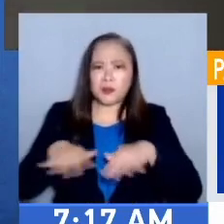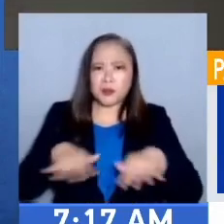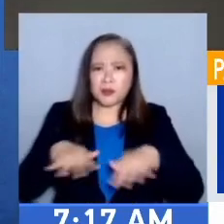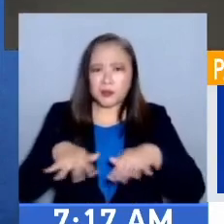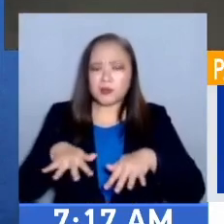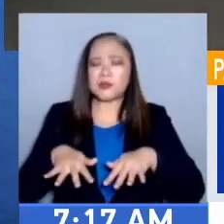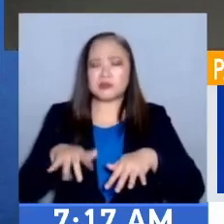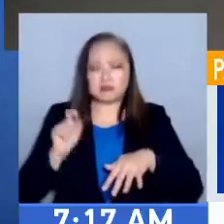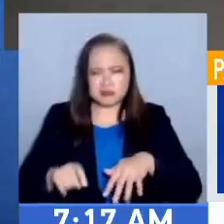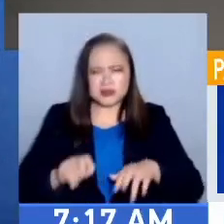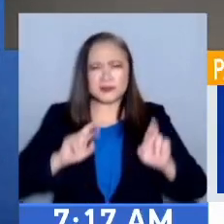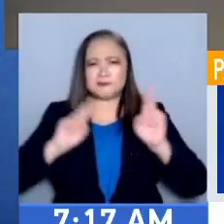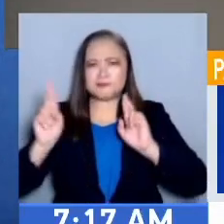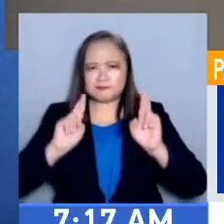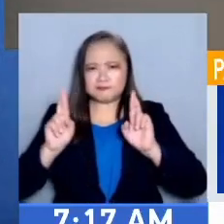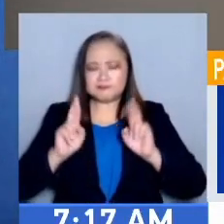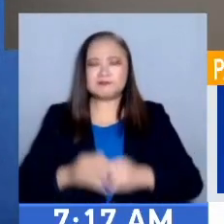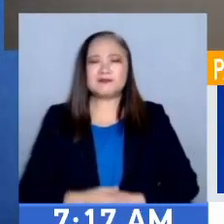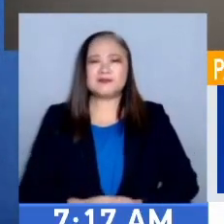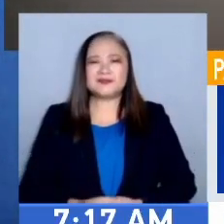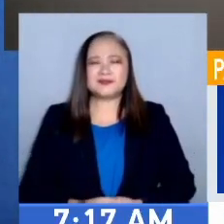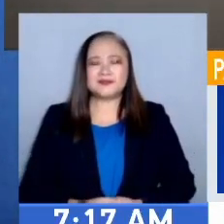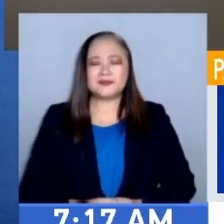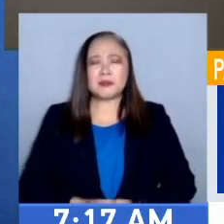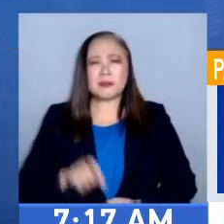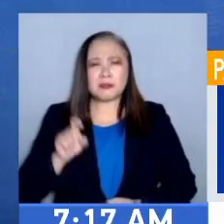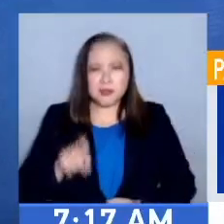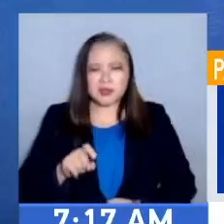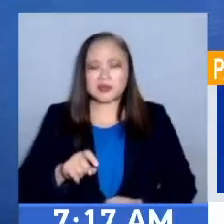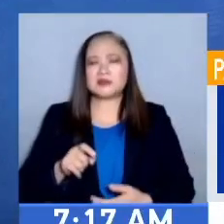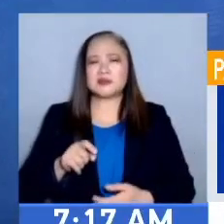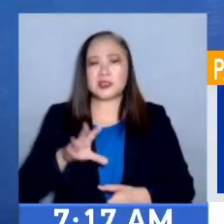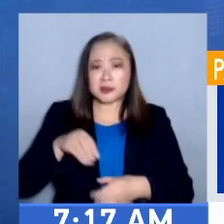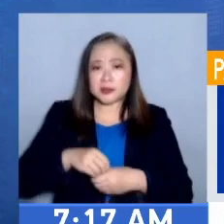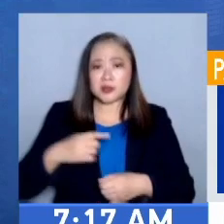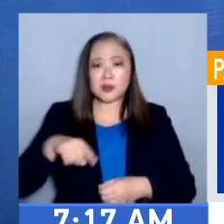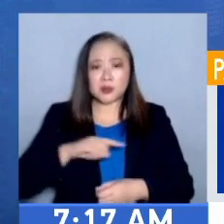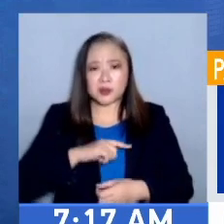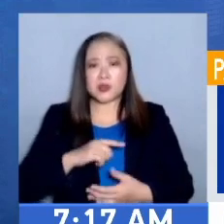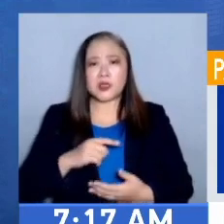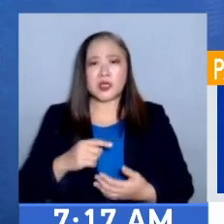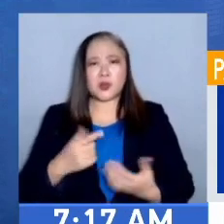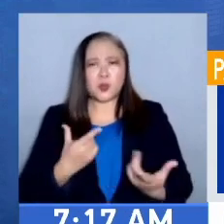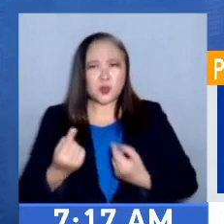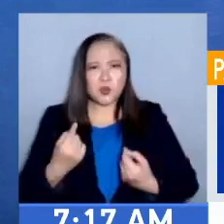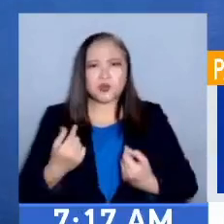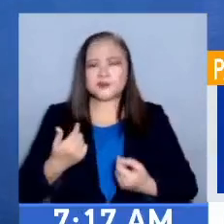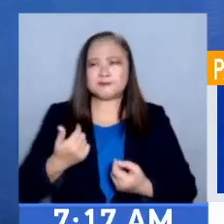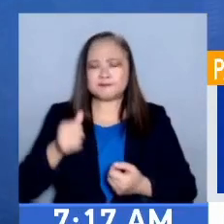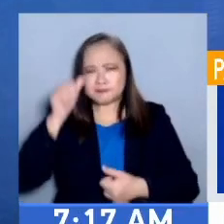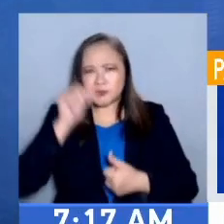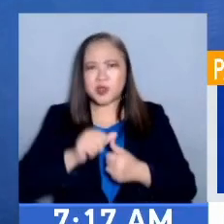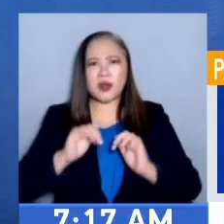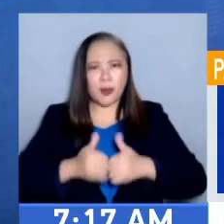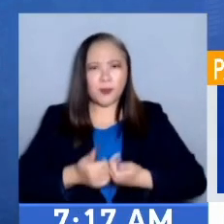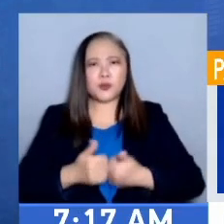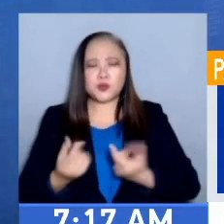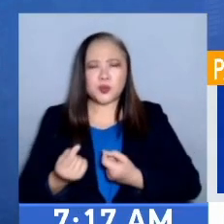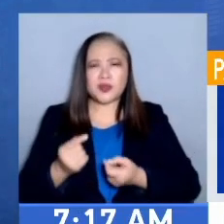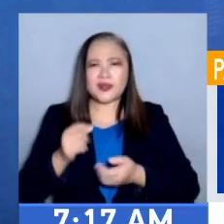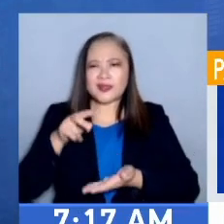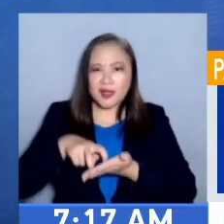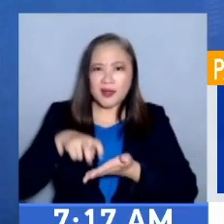pa talagang kailangan maging bahagi ng ating muscle memory yung cover and hold Maraming maraming salamat po